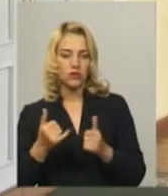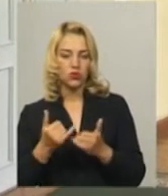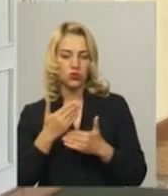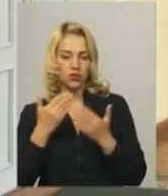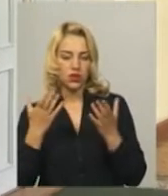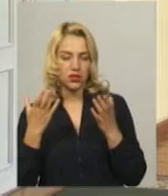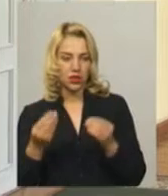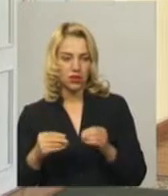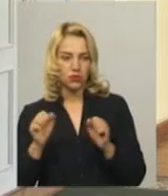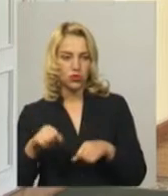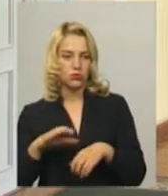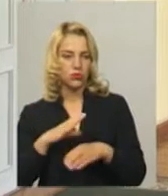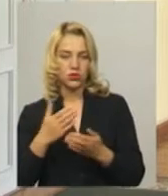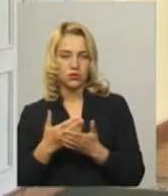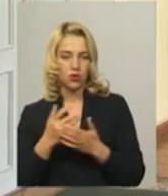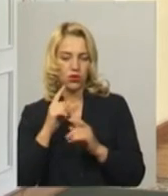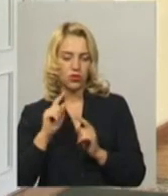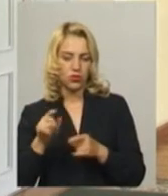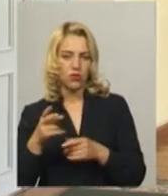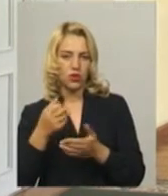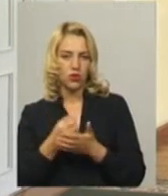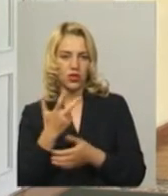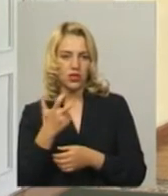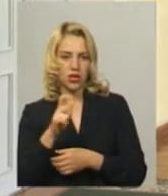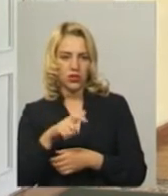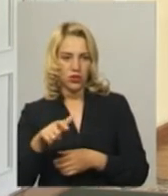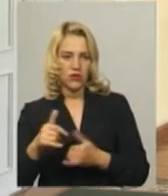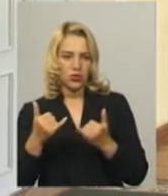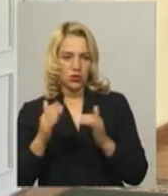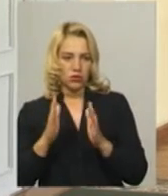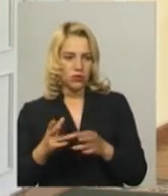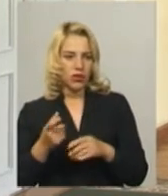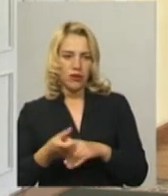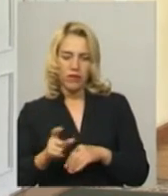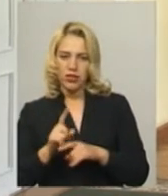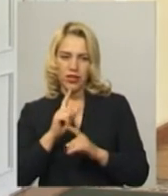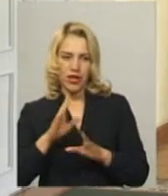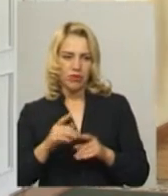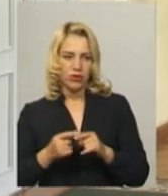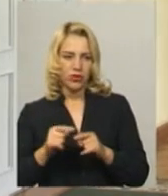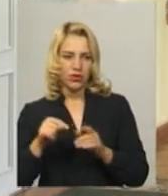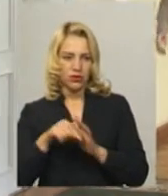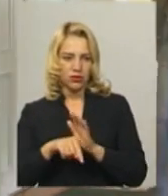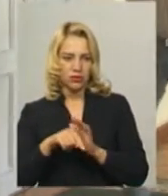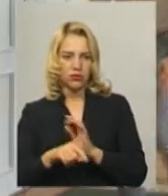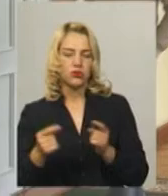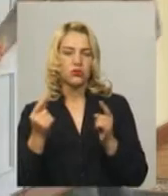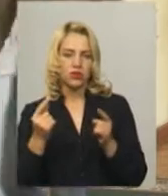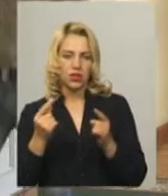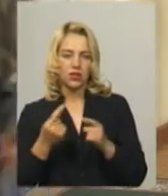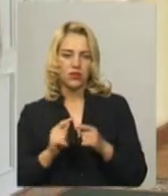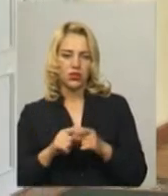останній день десь орієнтовно до 300 чоловік, я думаю, буде, більше не буде. Тобто суттєво це